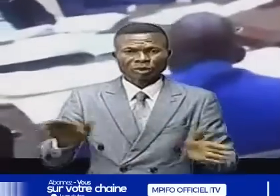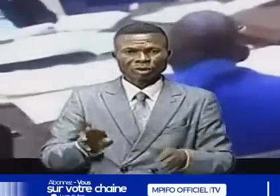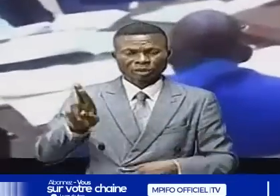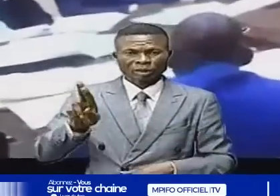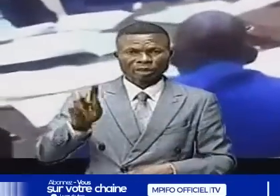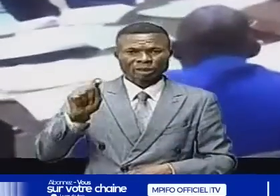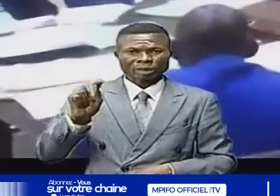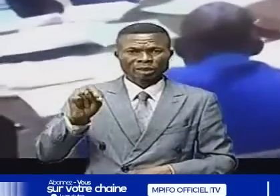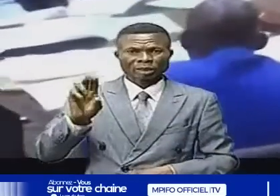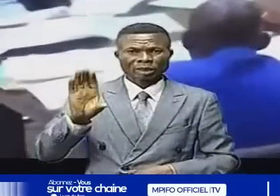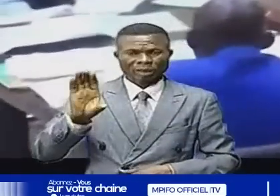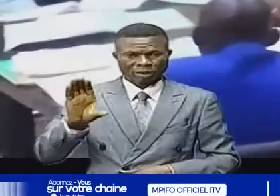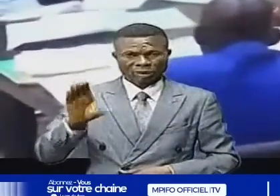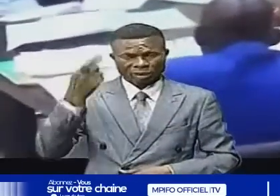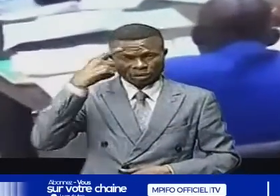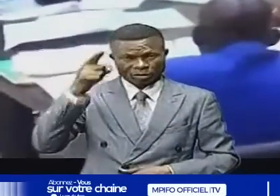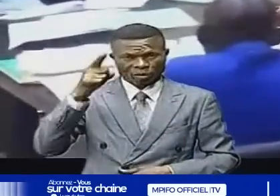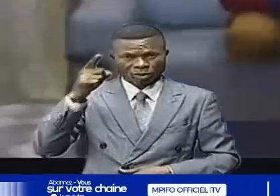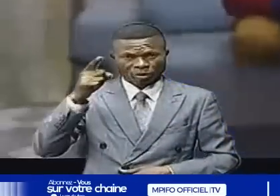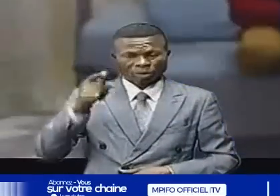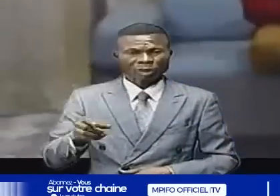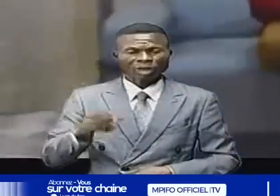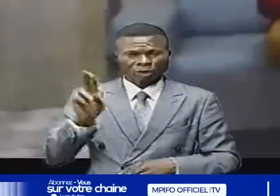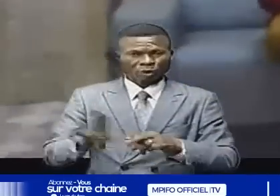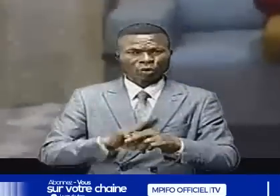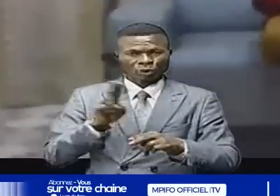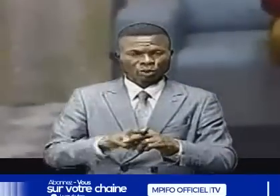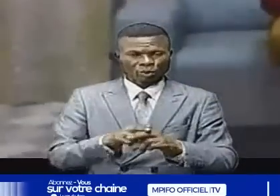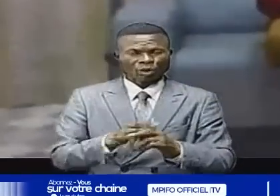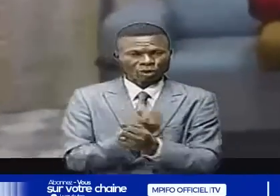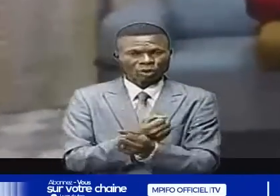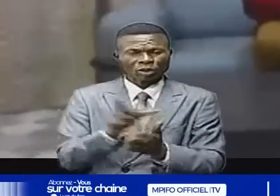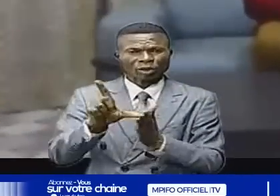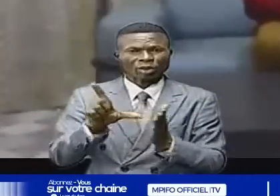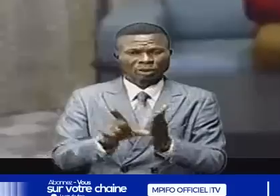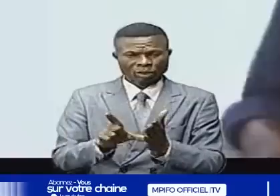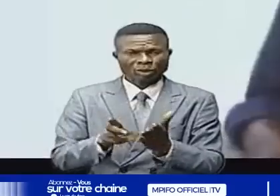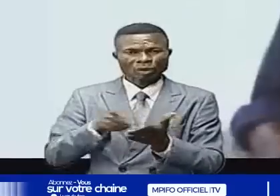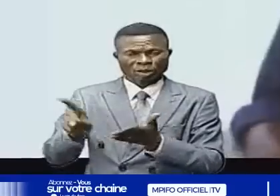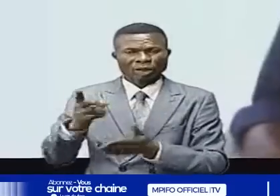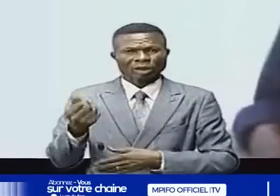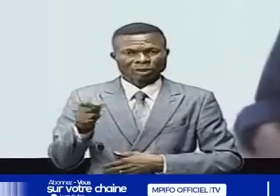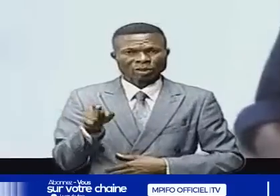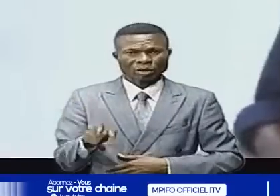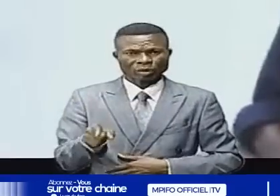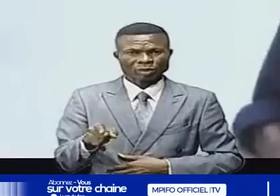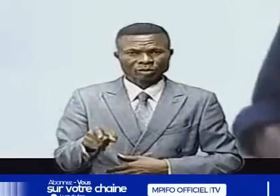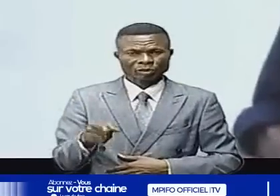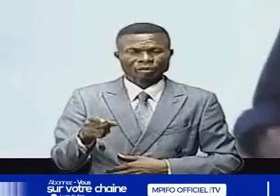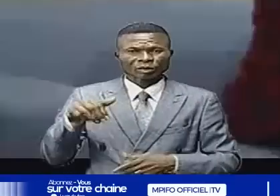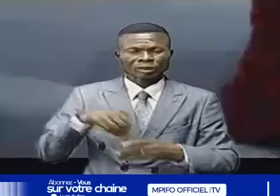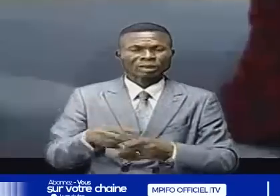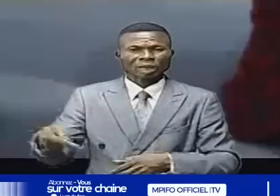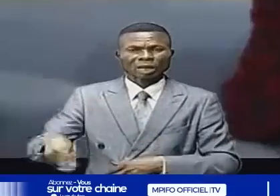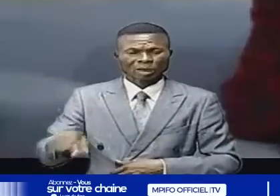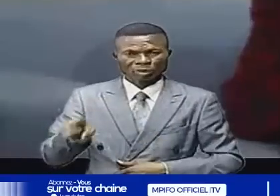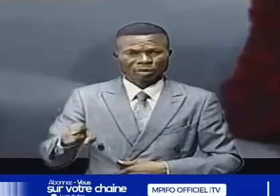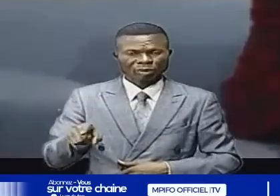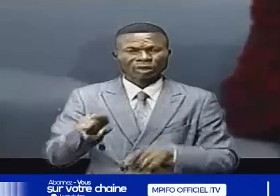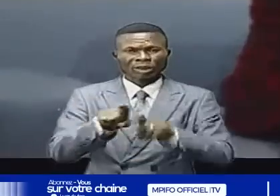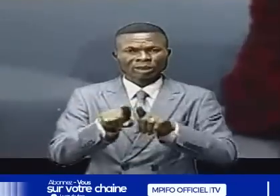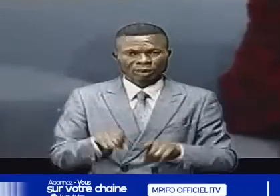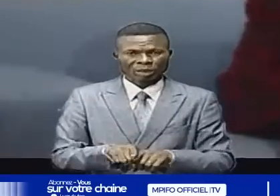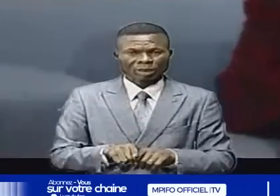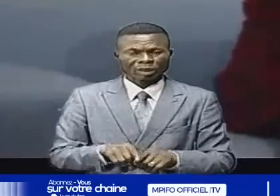RTNC pour la mise en application effective de la redevance audiovisuelle en province. Ainsi,